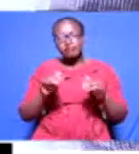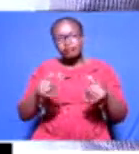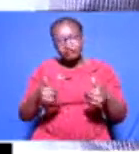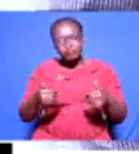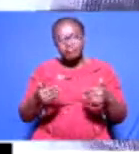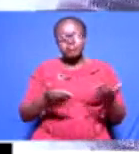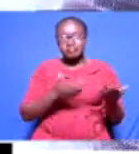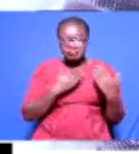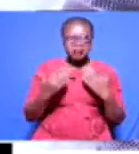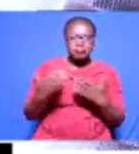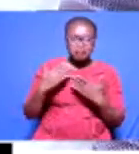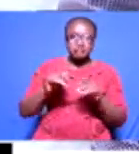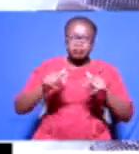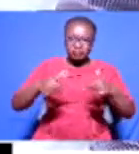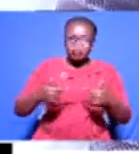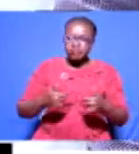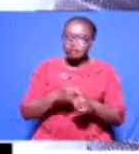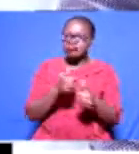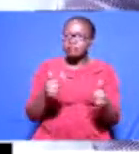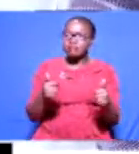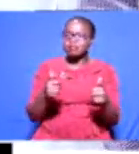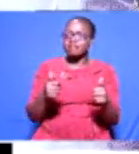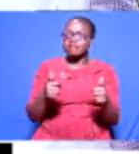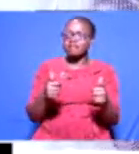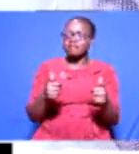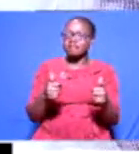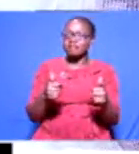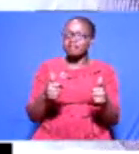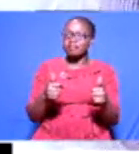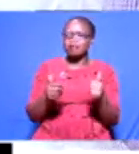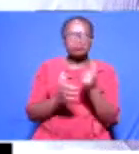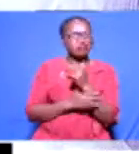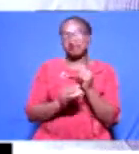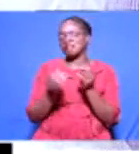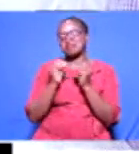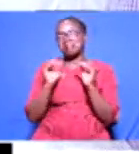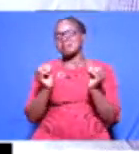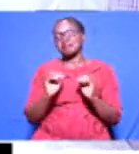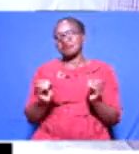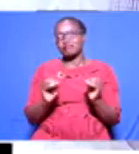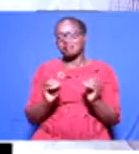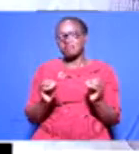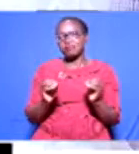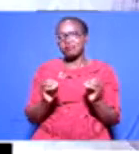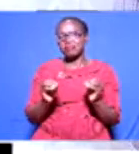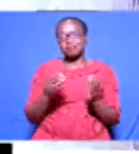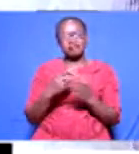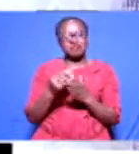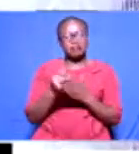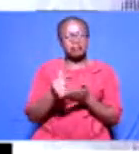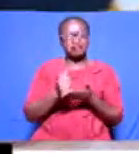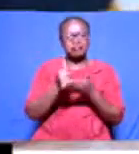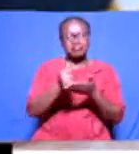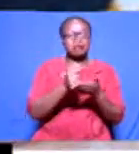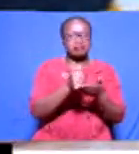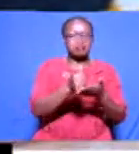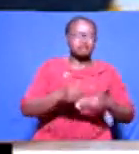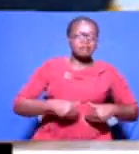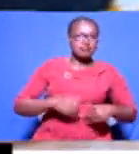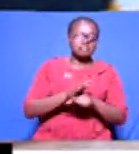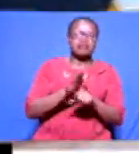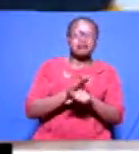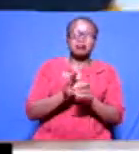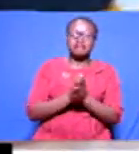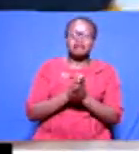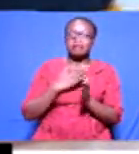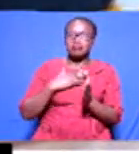wanaweza oga na wabebe viatu. Kwa hivyo siwezi sema huyo mzee alikuwa mbaya. Kama ni hii pesa ya kusaidia alikuwa anapea vijana sana. The body of the